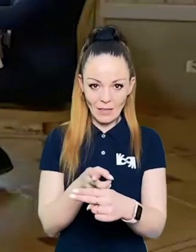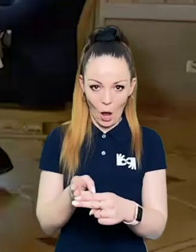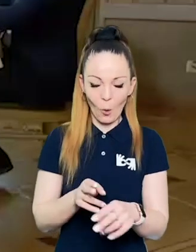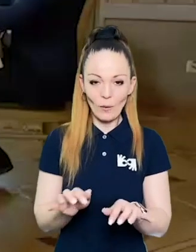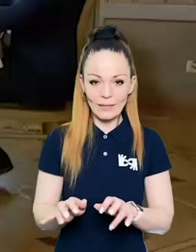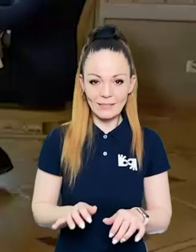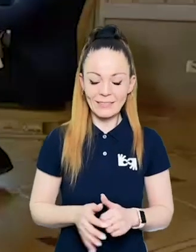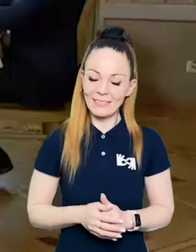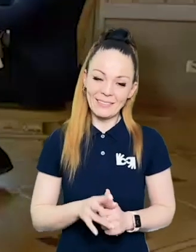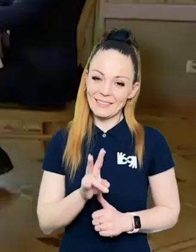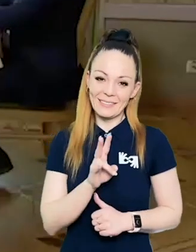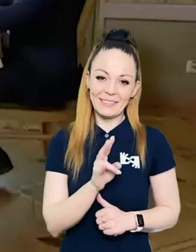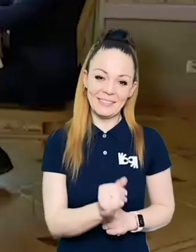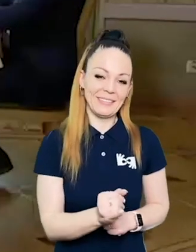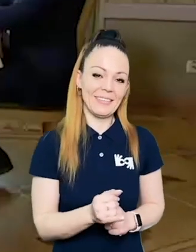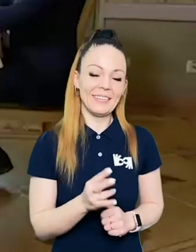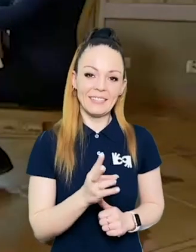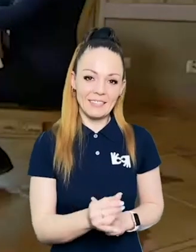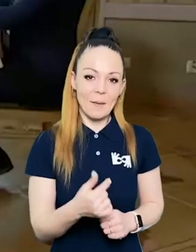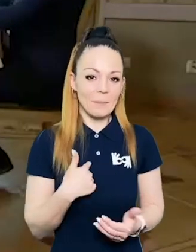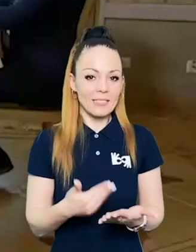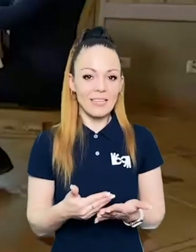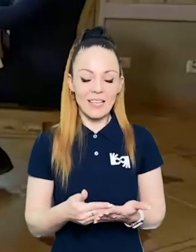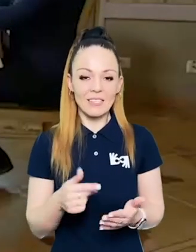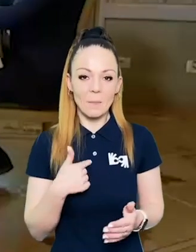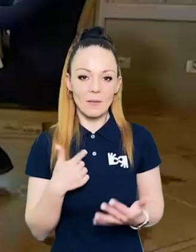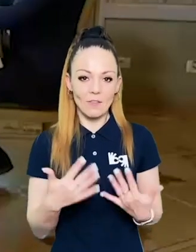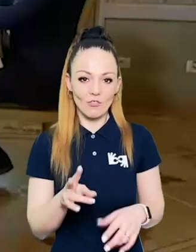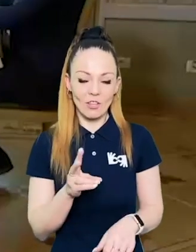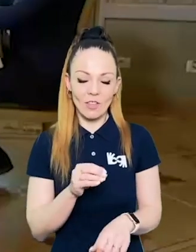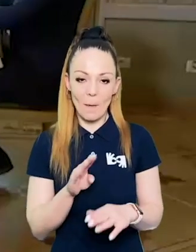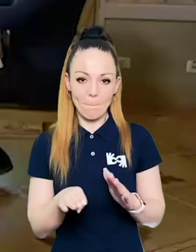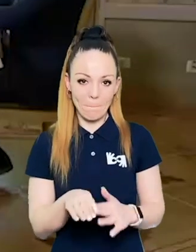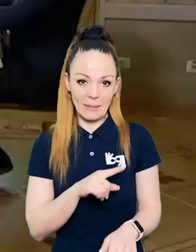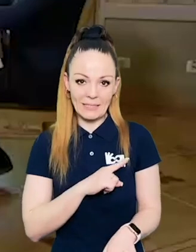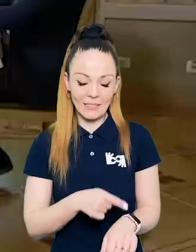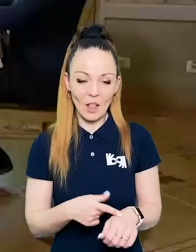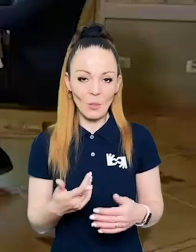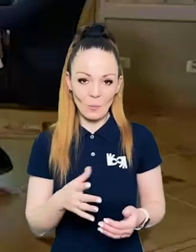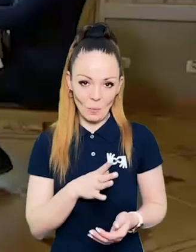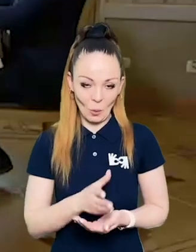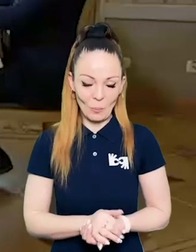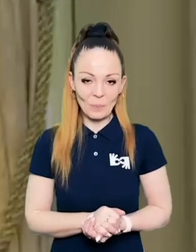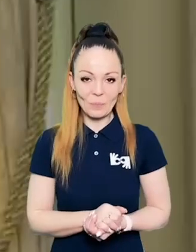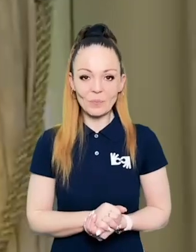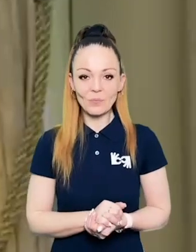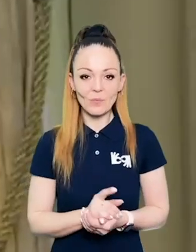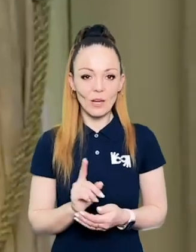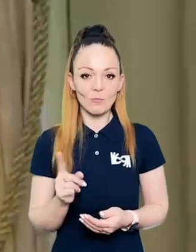ви редагуєте їх? Ні, не редагую, і мені здається, вже це мені не під силу було, тому що